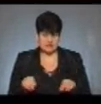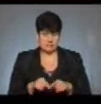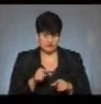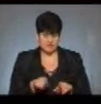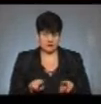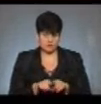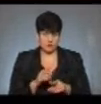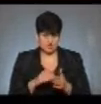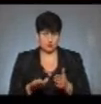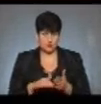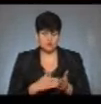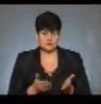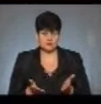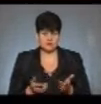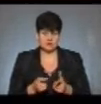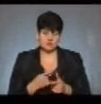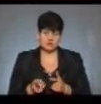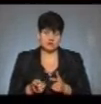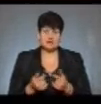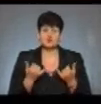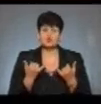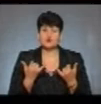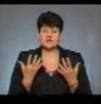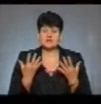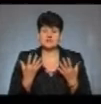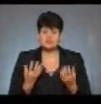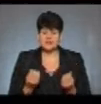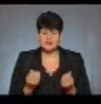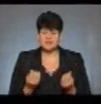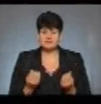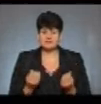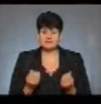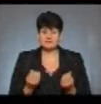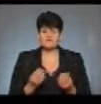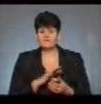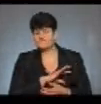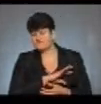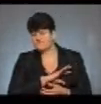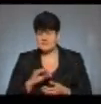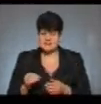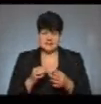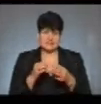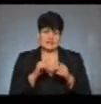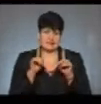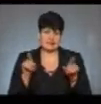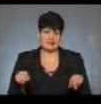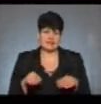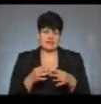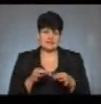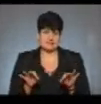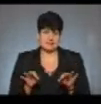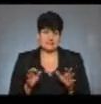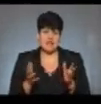також анулюються, чи вони потім на будуть мати пролонгацію? Це, оскільки я знаю, на сьогоднішній день всі ліцензії